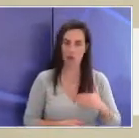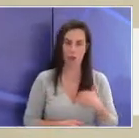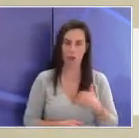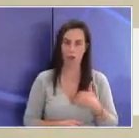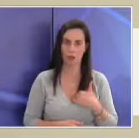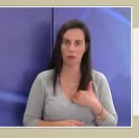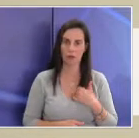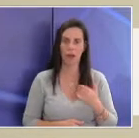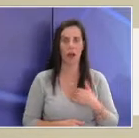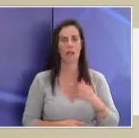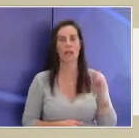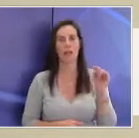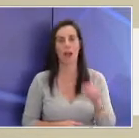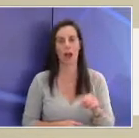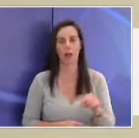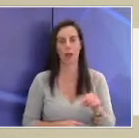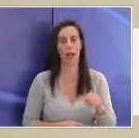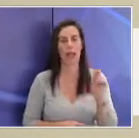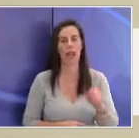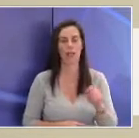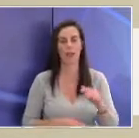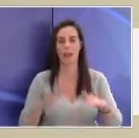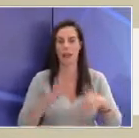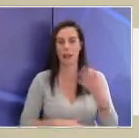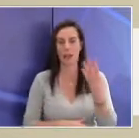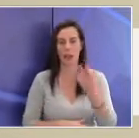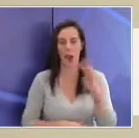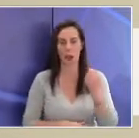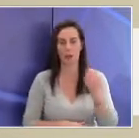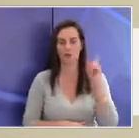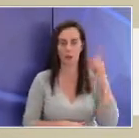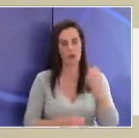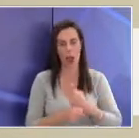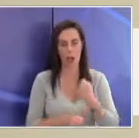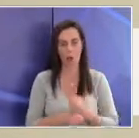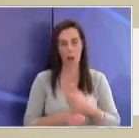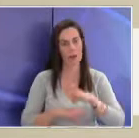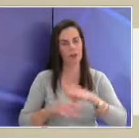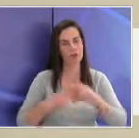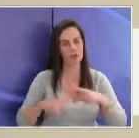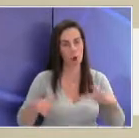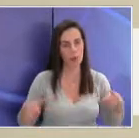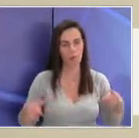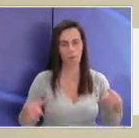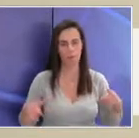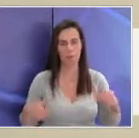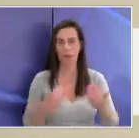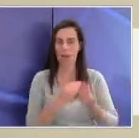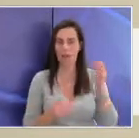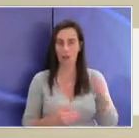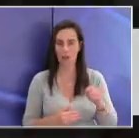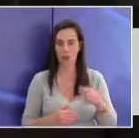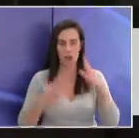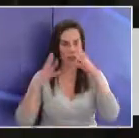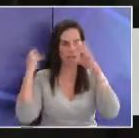אני באתי לכנסת אחרי כ-40 שנות שירות בתפקידים שונים, לאחרונה, לפני הכנסת,